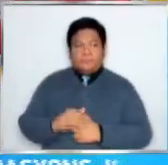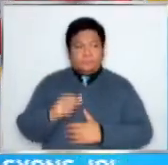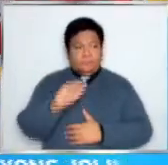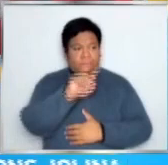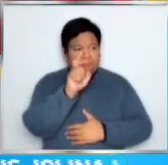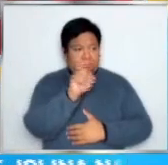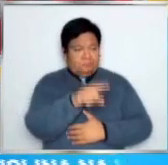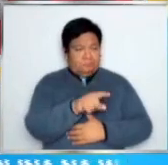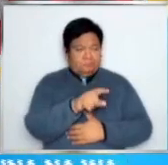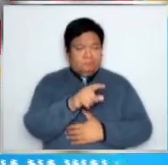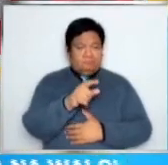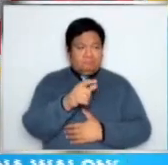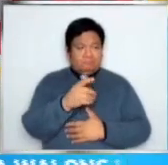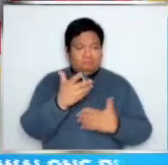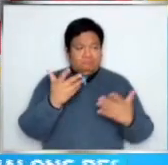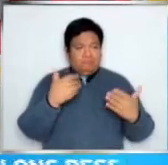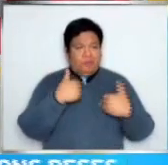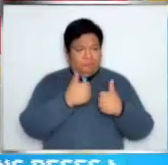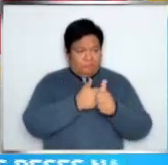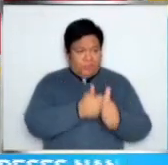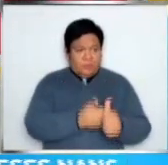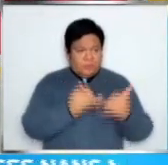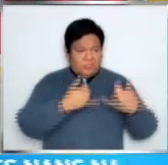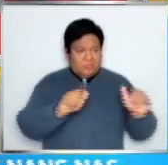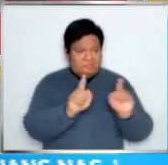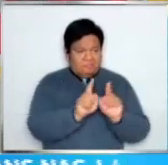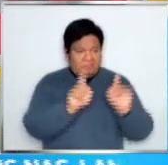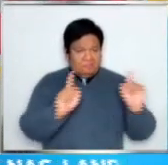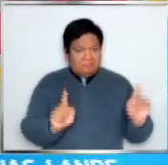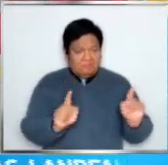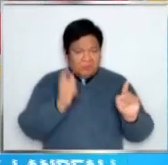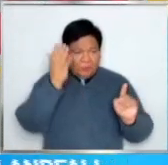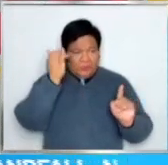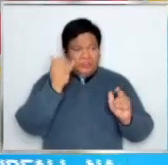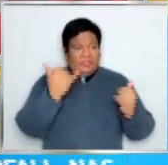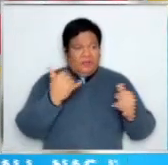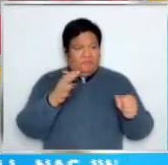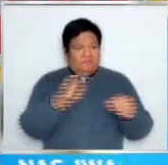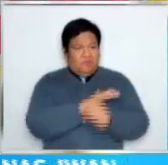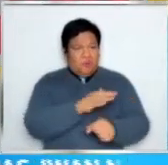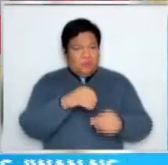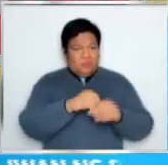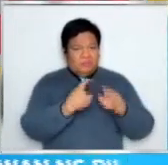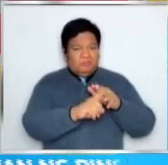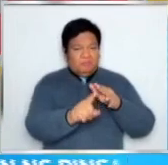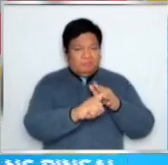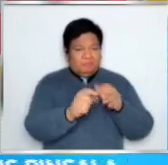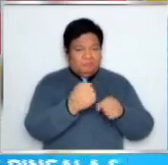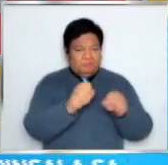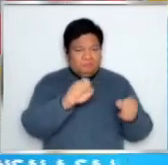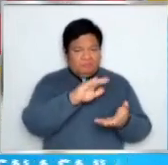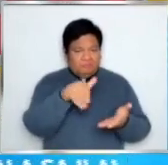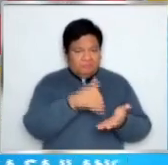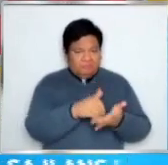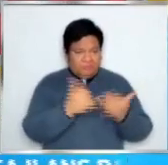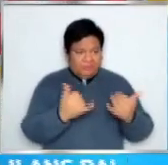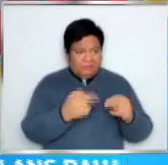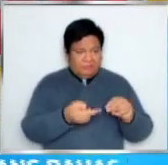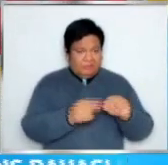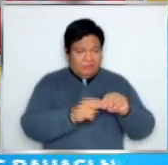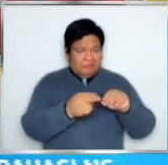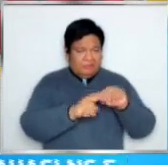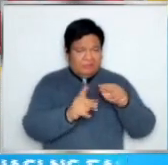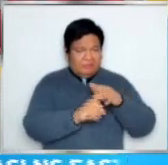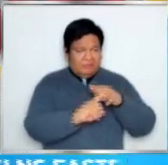yung social distancing. Alam natin na punuan na rin siguro yung ibang mga evacuation centers. Mas dumami ba yung mga evacuation centers para